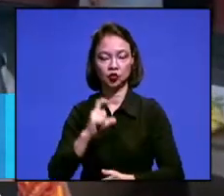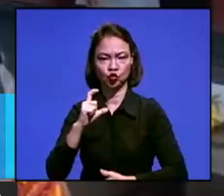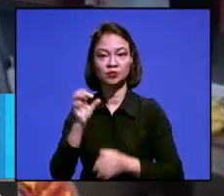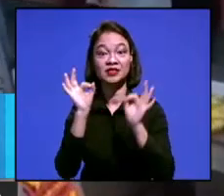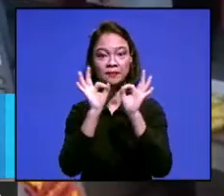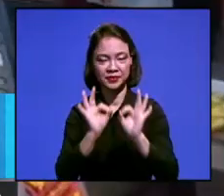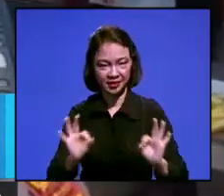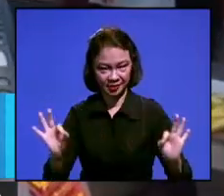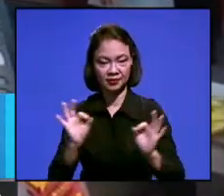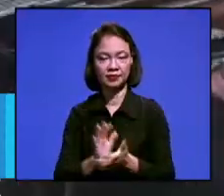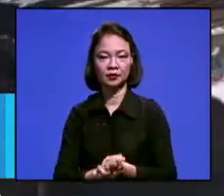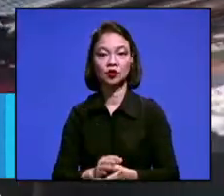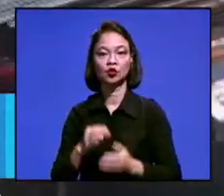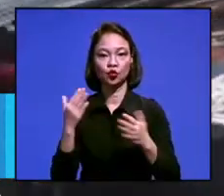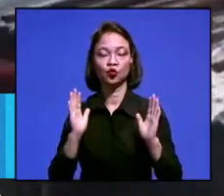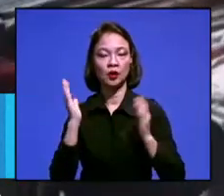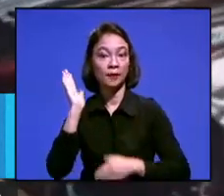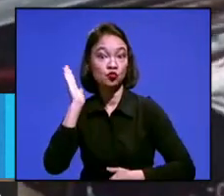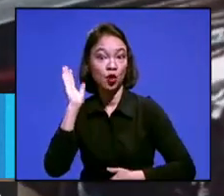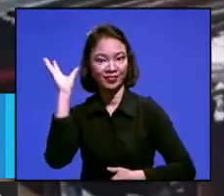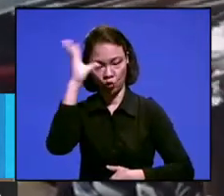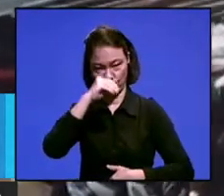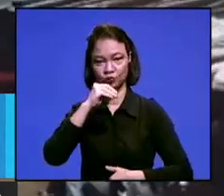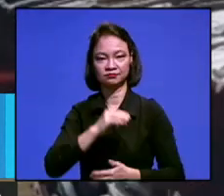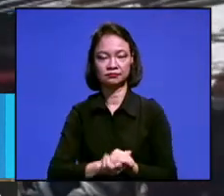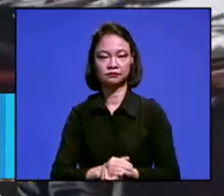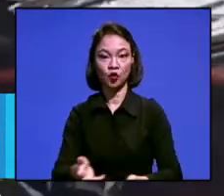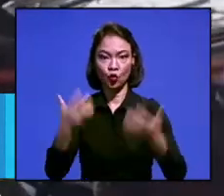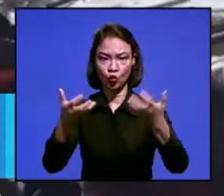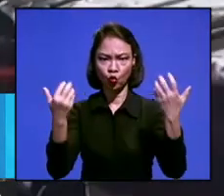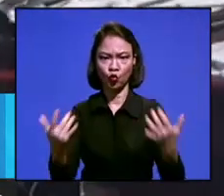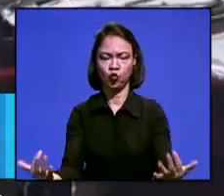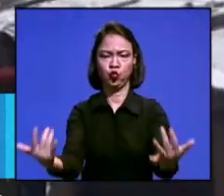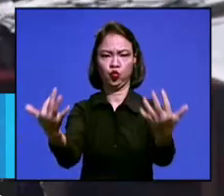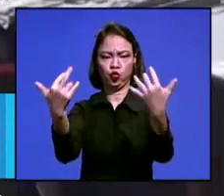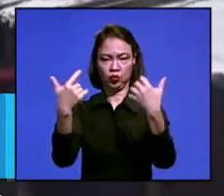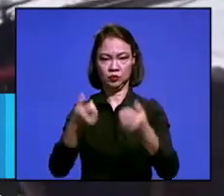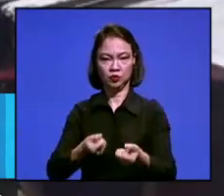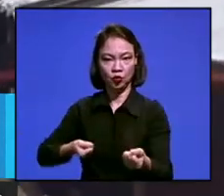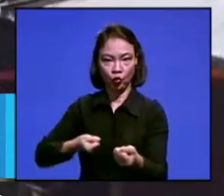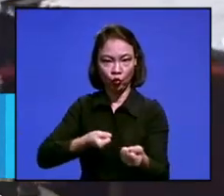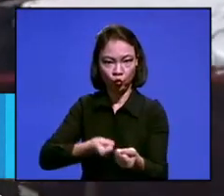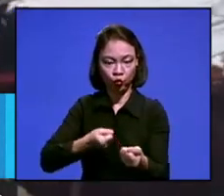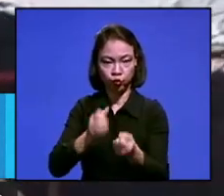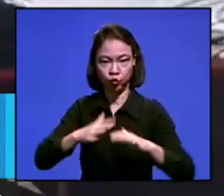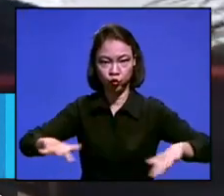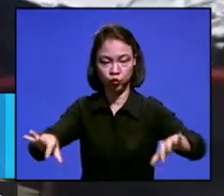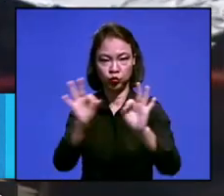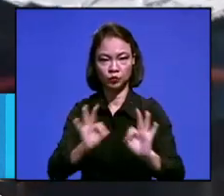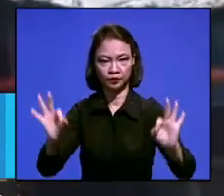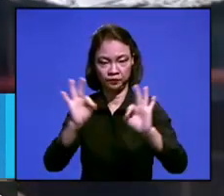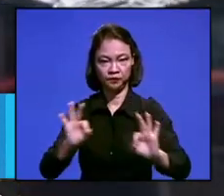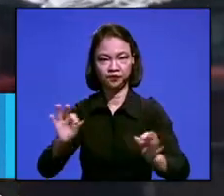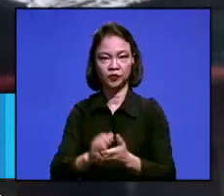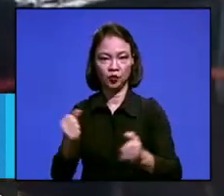mereka juga sudah memahami. Selain membubarkan kerumunan, petugas juga melakukan penyemprotan disinfektan menggunakan